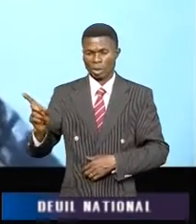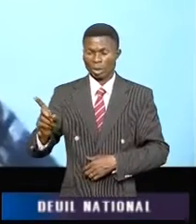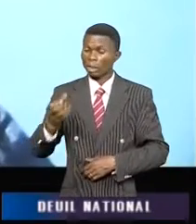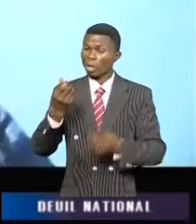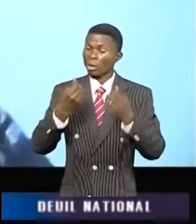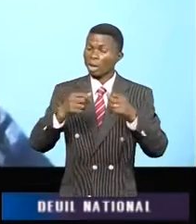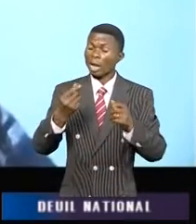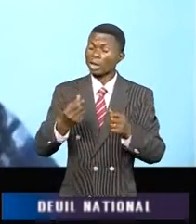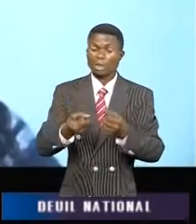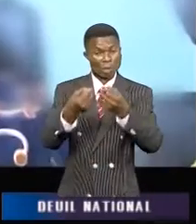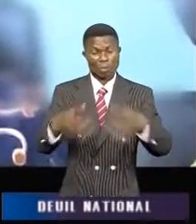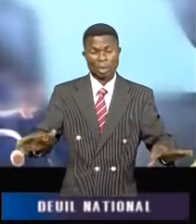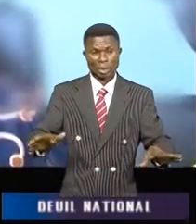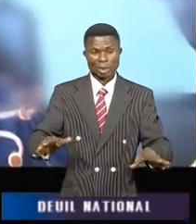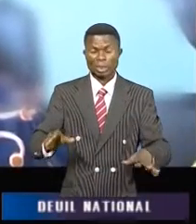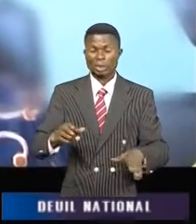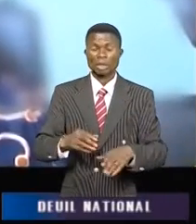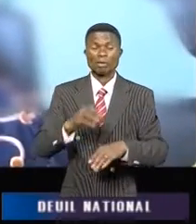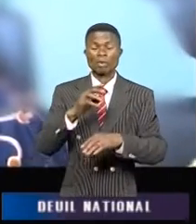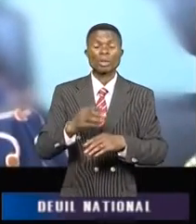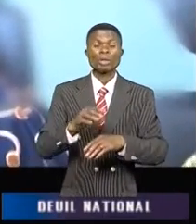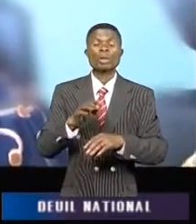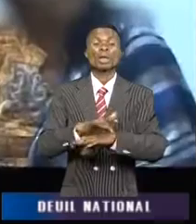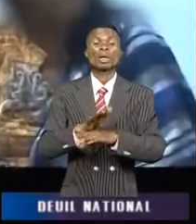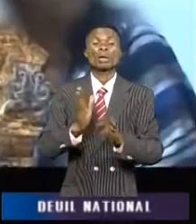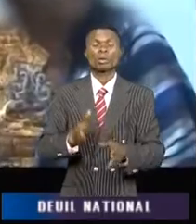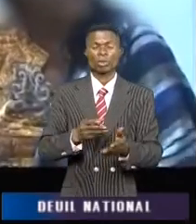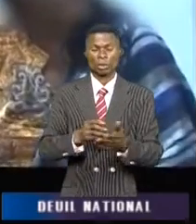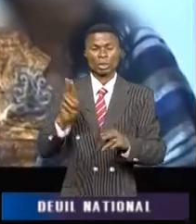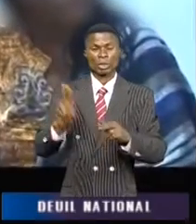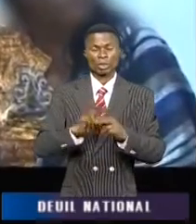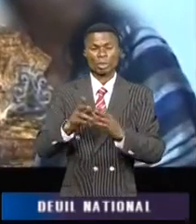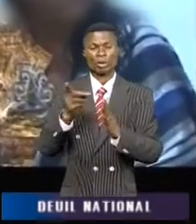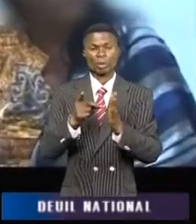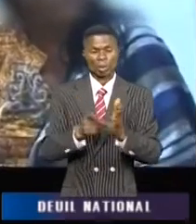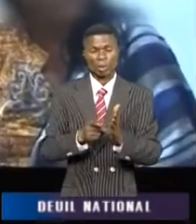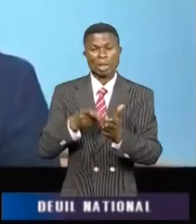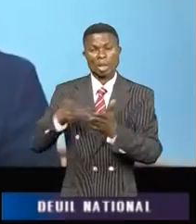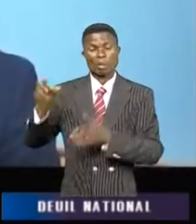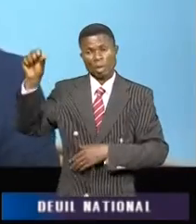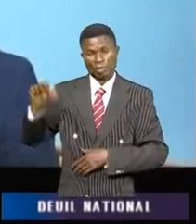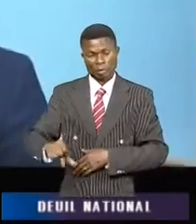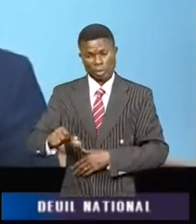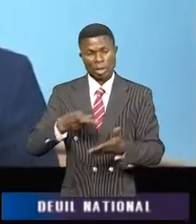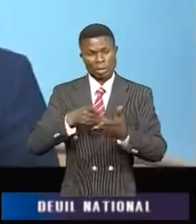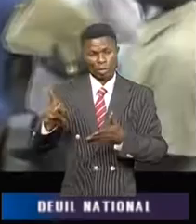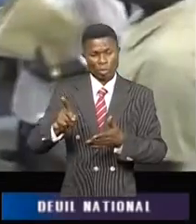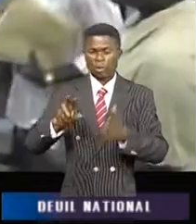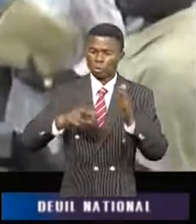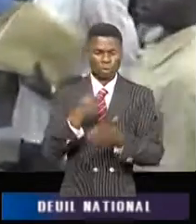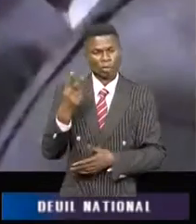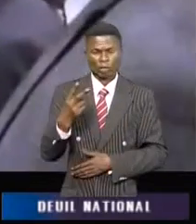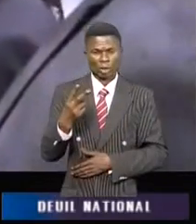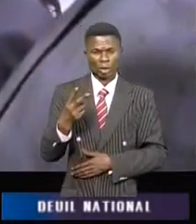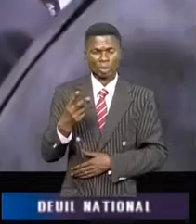serez victime tout simplement de l'escroquerie. Et là, nous allons appliquer le principe qui paye mal, paye double. Face à